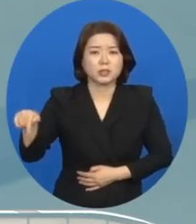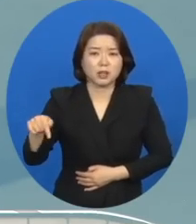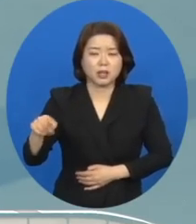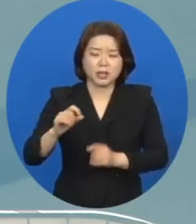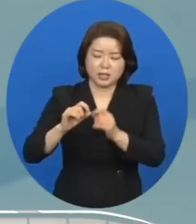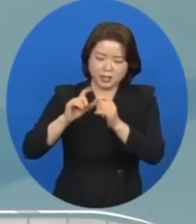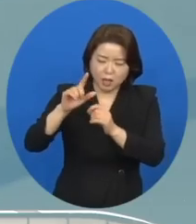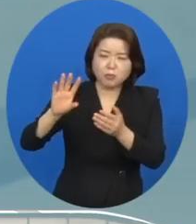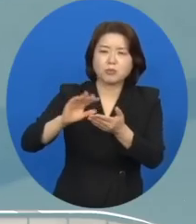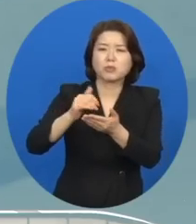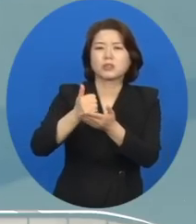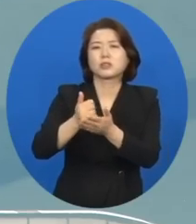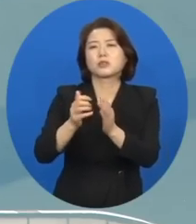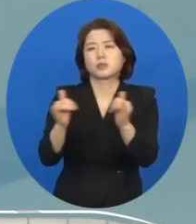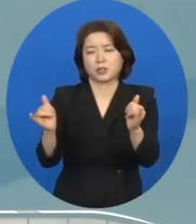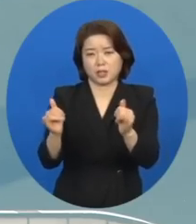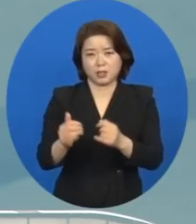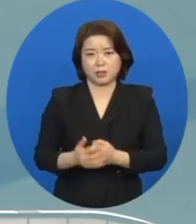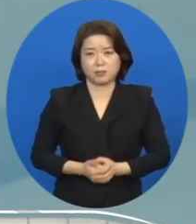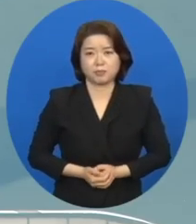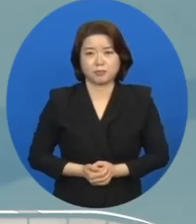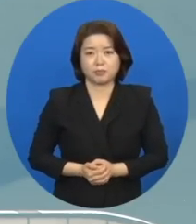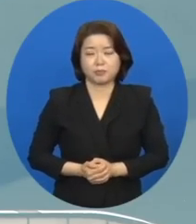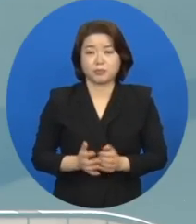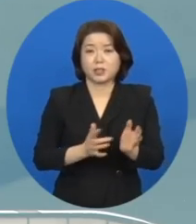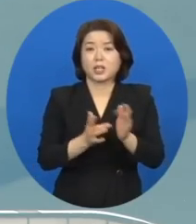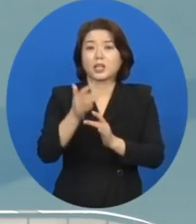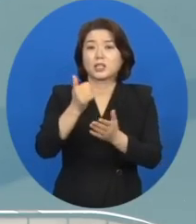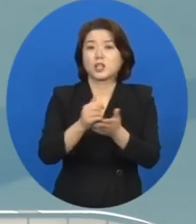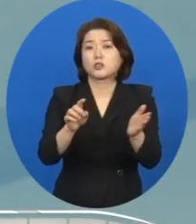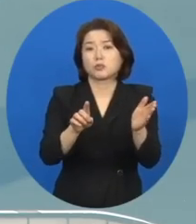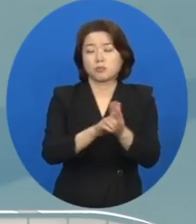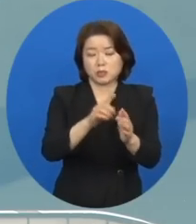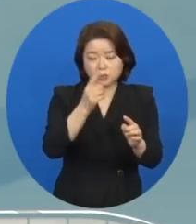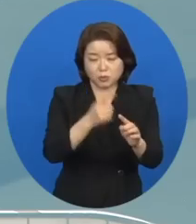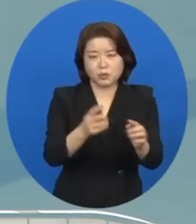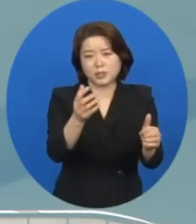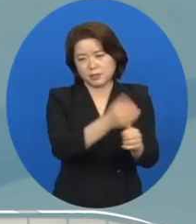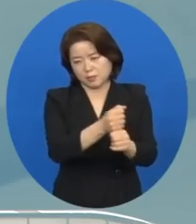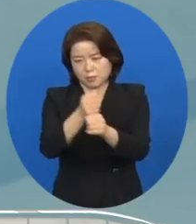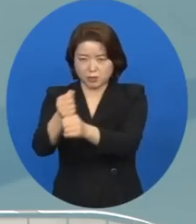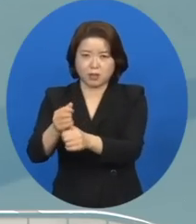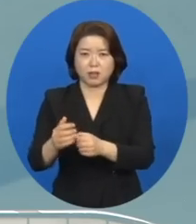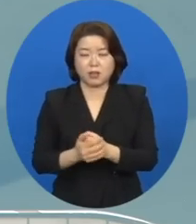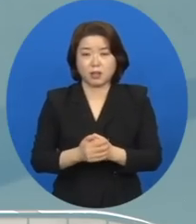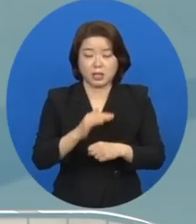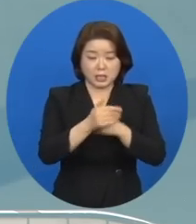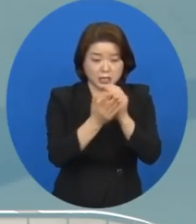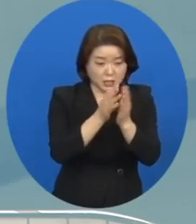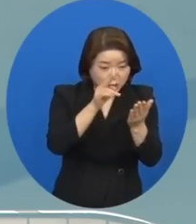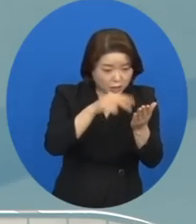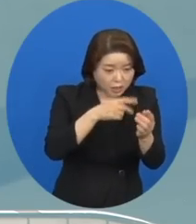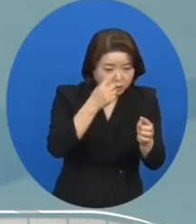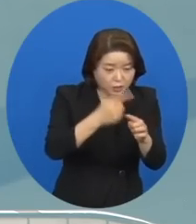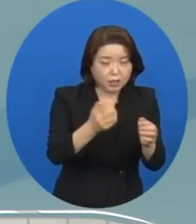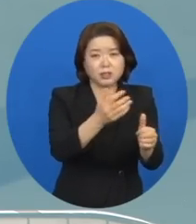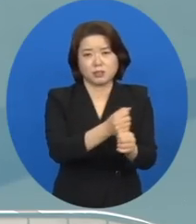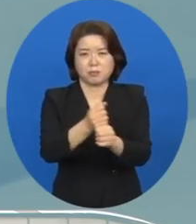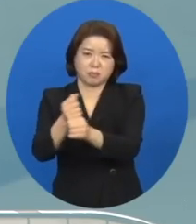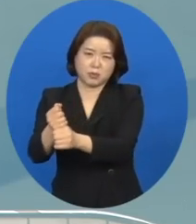대부분 그리스도인들입니다. 예수님을 믿다가 잡혀간 사람들, 성경 읽다가 잡혀간 사람들,